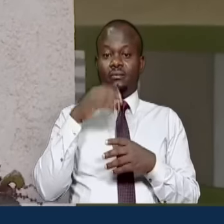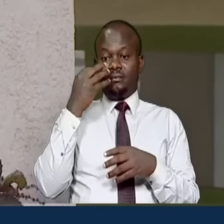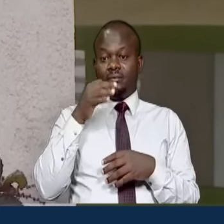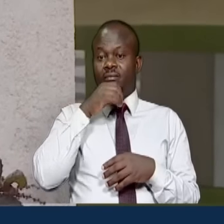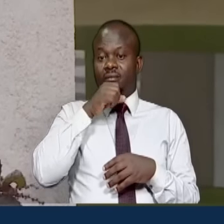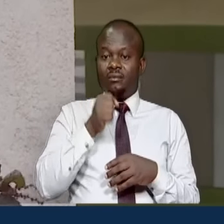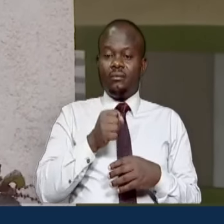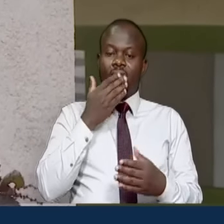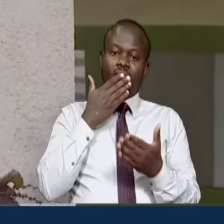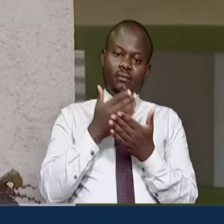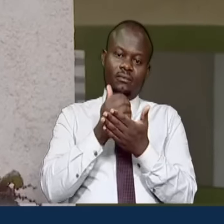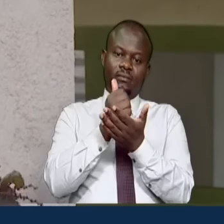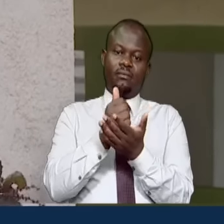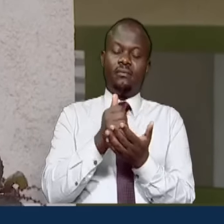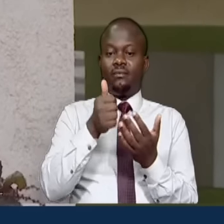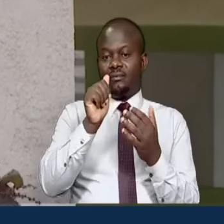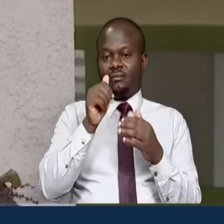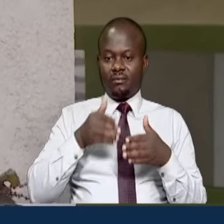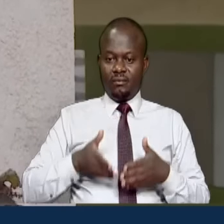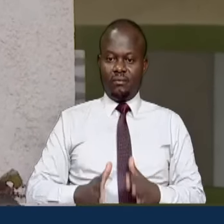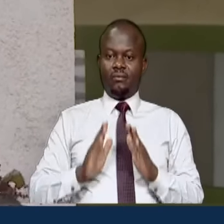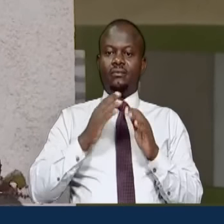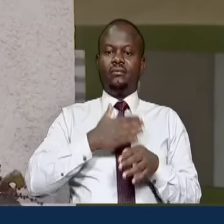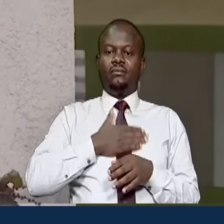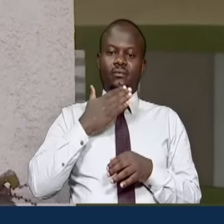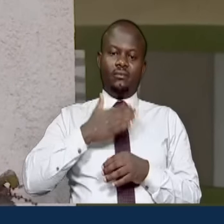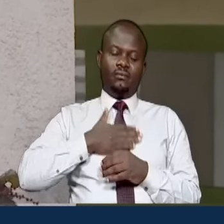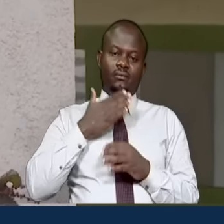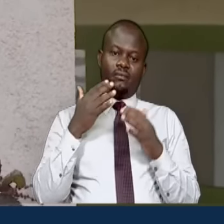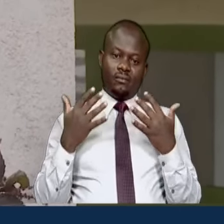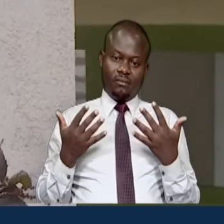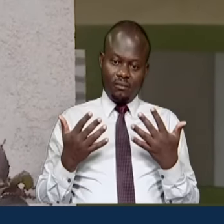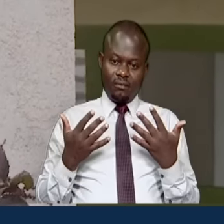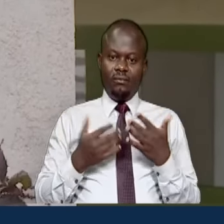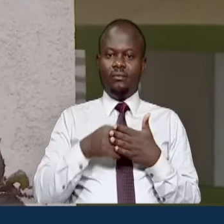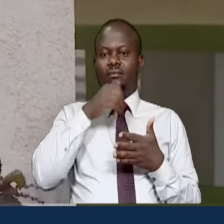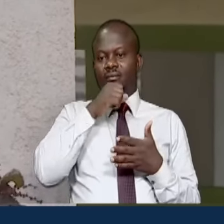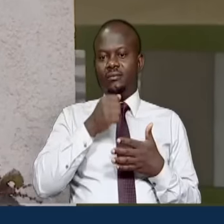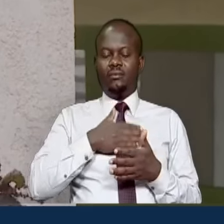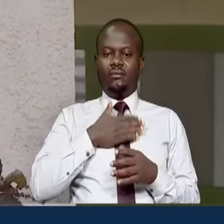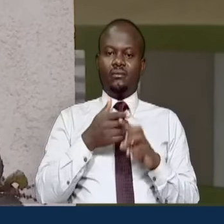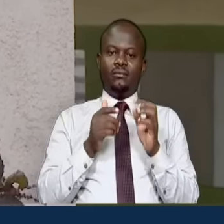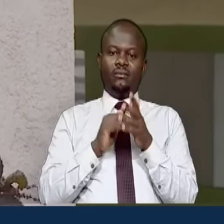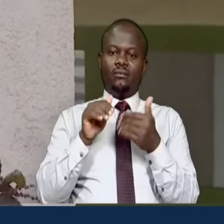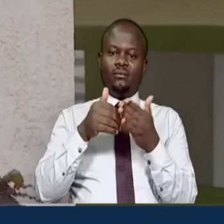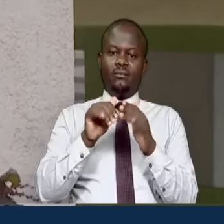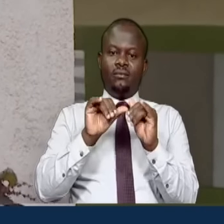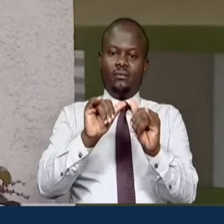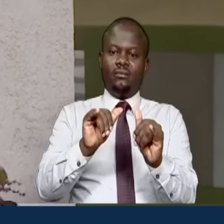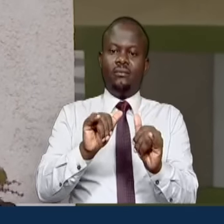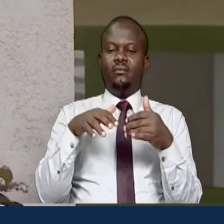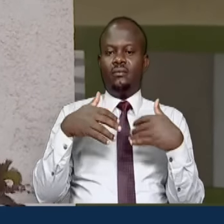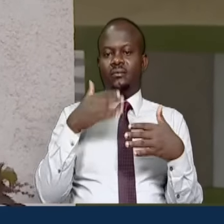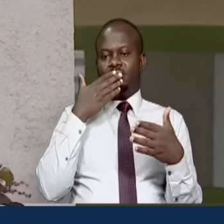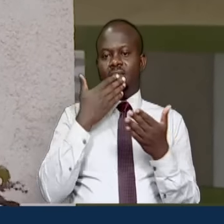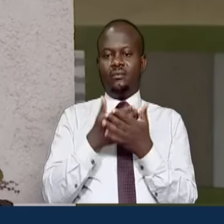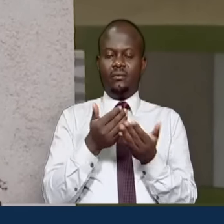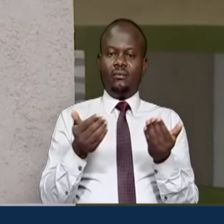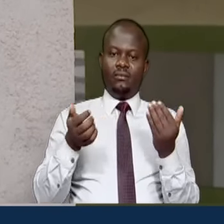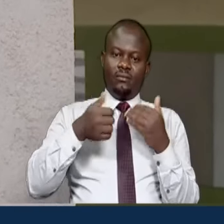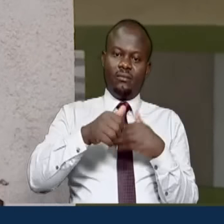asajishwa nabo yabyaye bari umunezero asaza yishimye kandi agasiga umurage mwiza ku bana